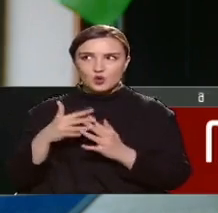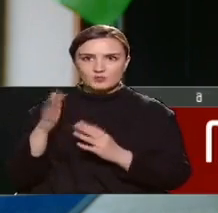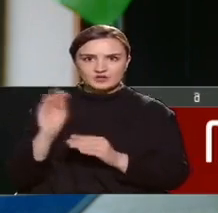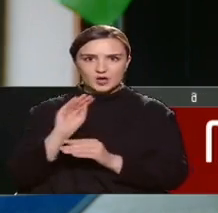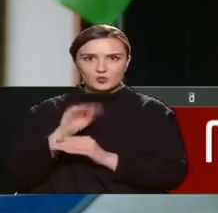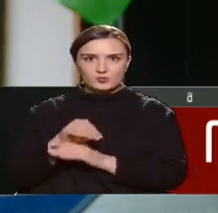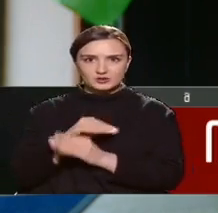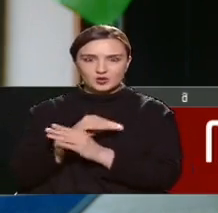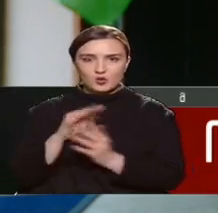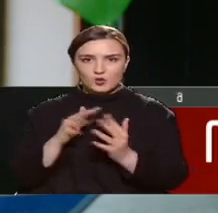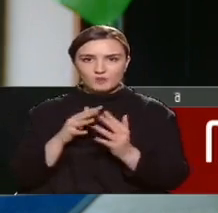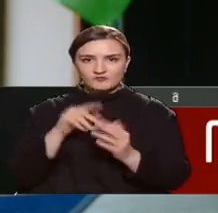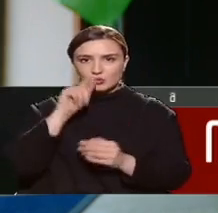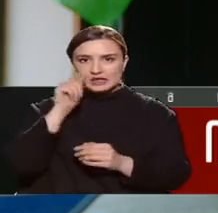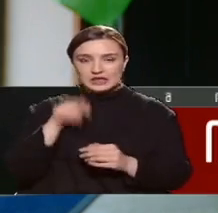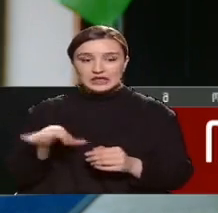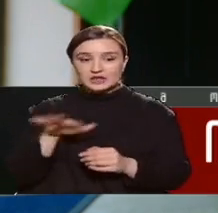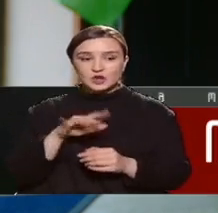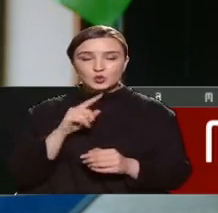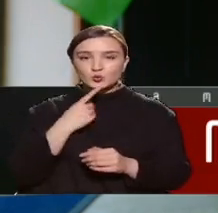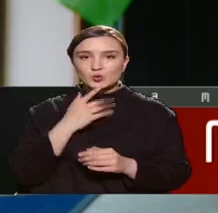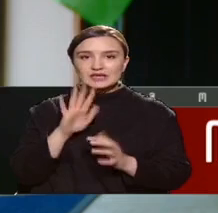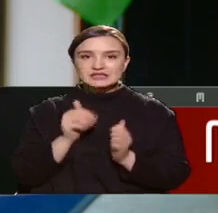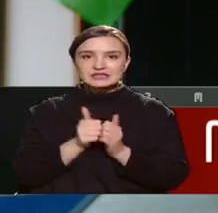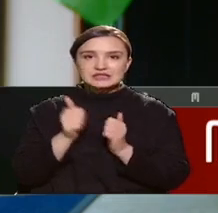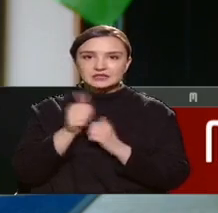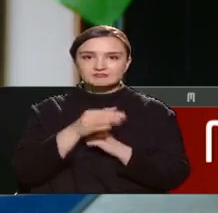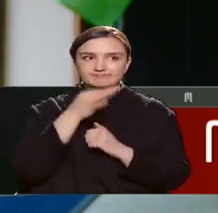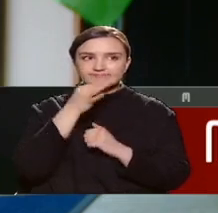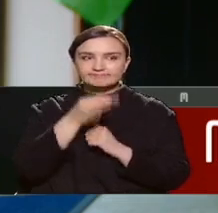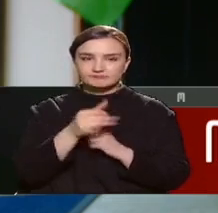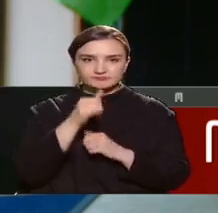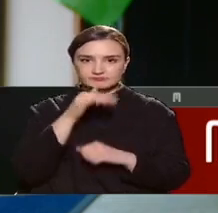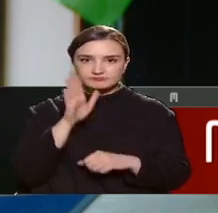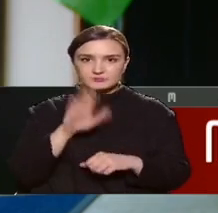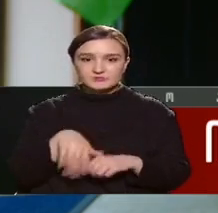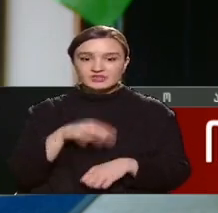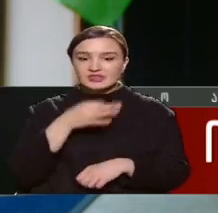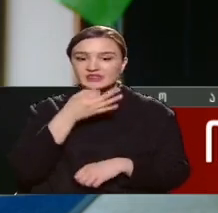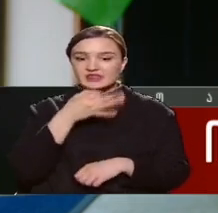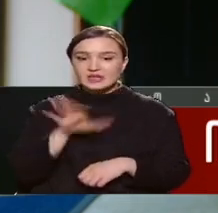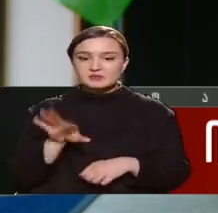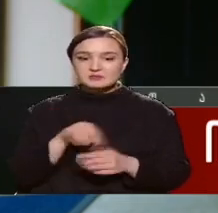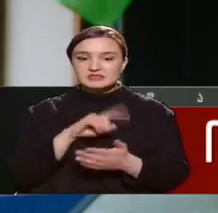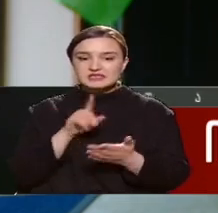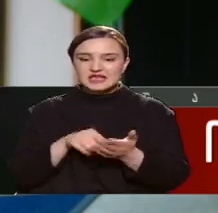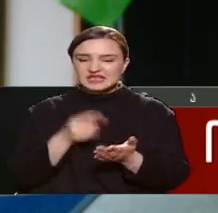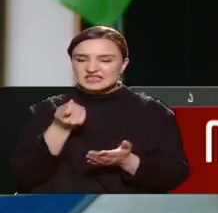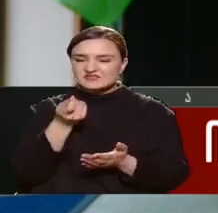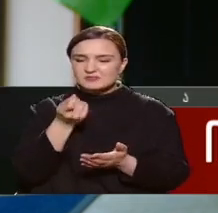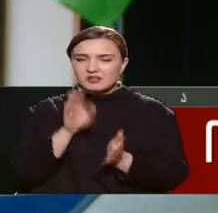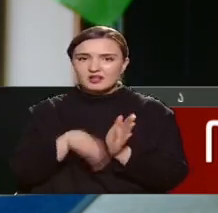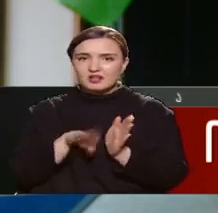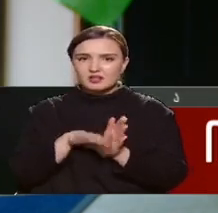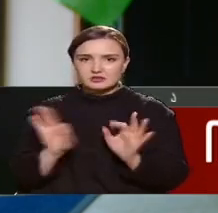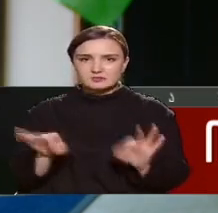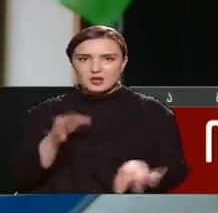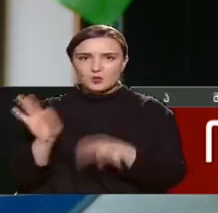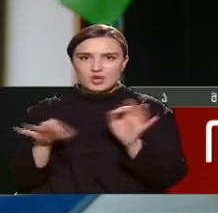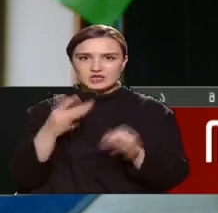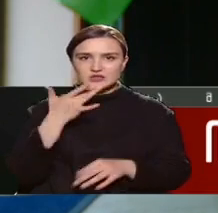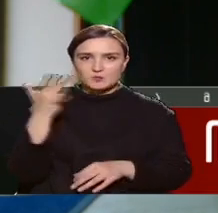și Rom, ძალიან რთულია რაღაცის პროგნოზირება. Არის გამორიცხული, რომ ნებისმიერი საკითხი, თუნდაც სრულმანი გახდეს, რაღაც პოლიტიკური სპეკულაციების საკითხი